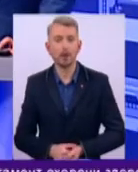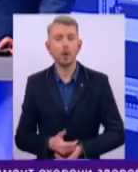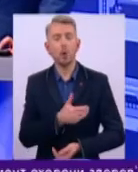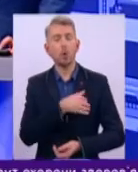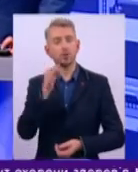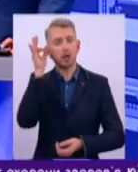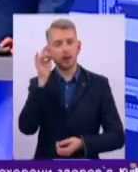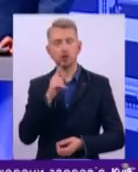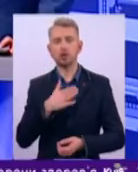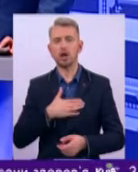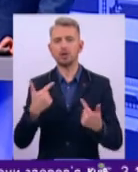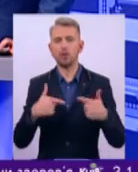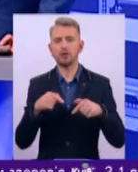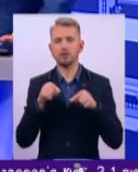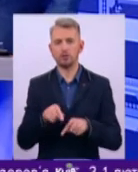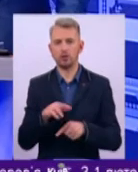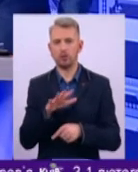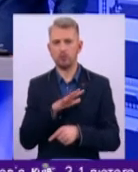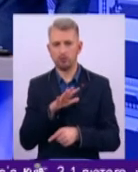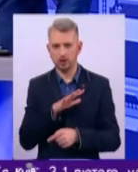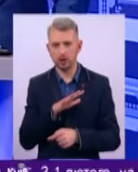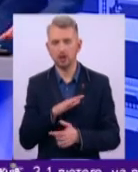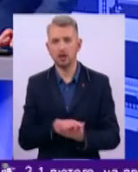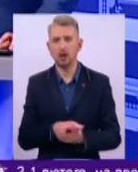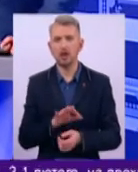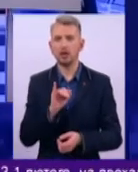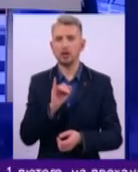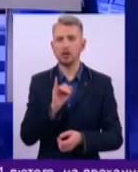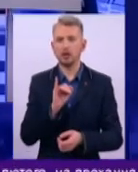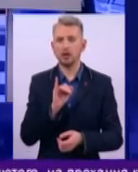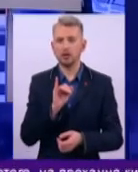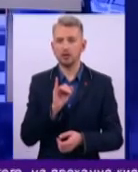нагадати, що гостями цього блоку програми «Київ Лайф» були...